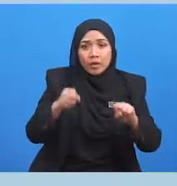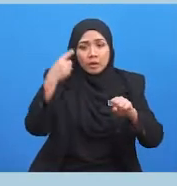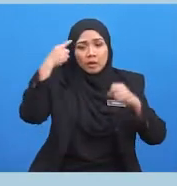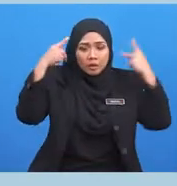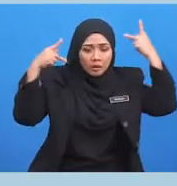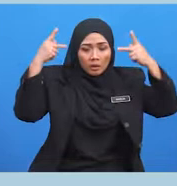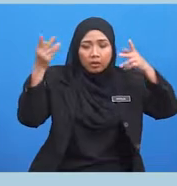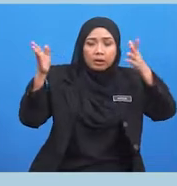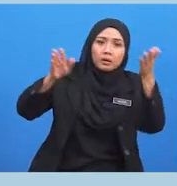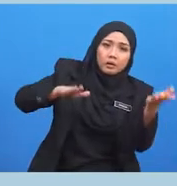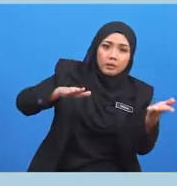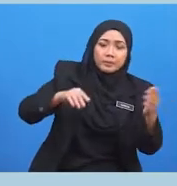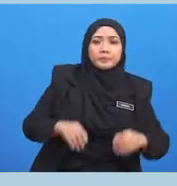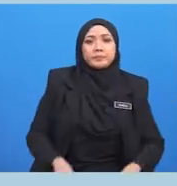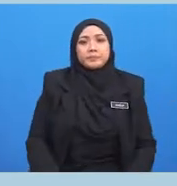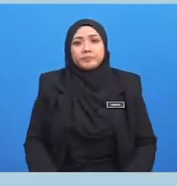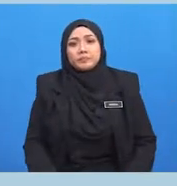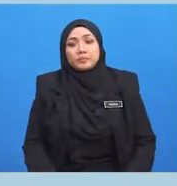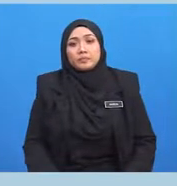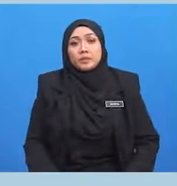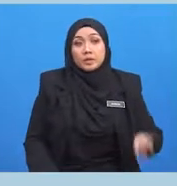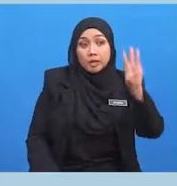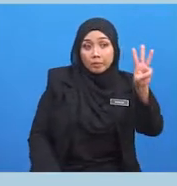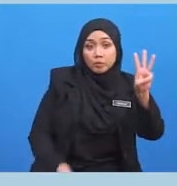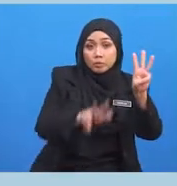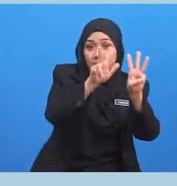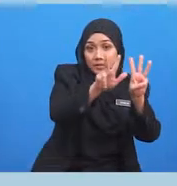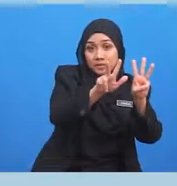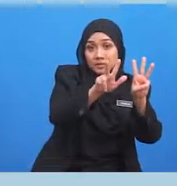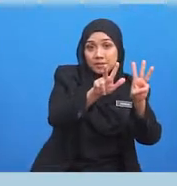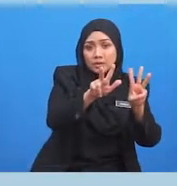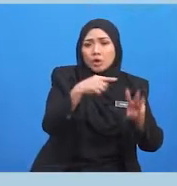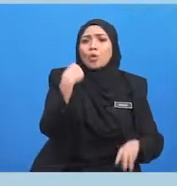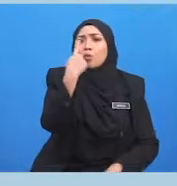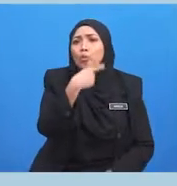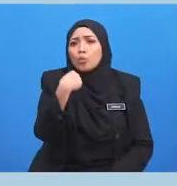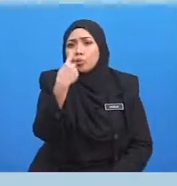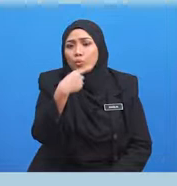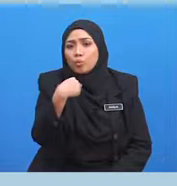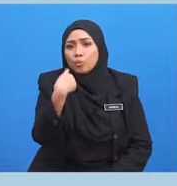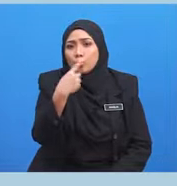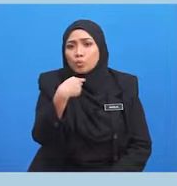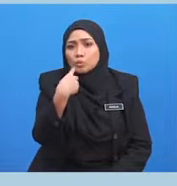ialah who atau siapa? Siapa yang terlibat dalam masalah ini?